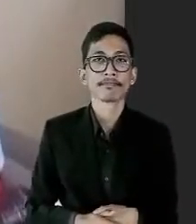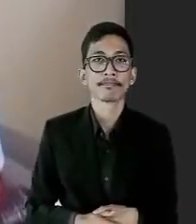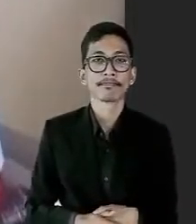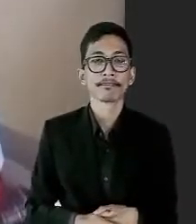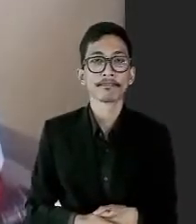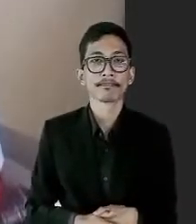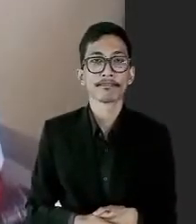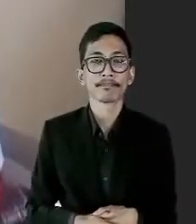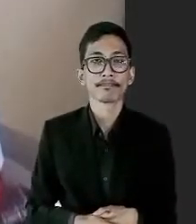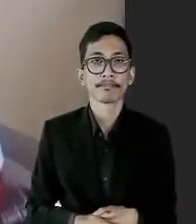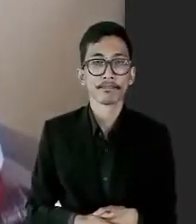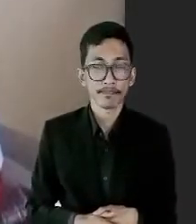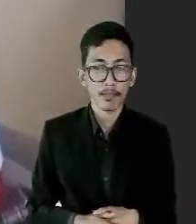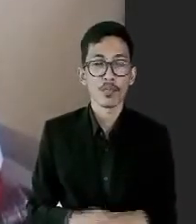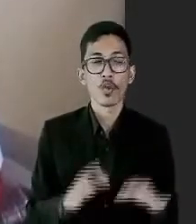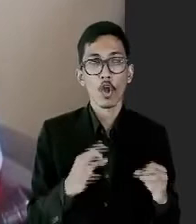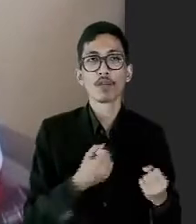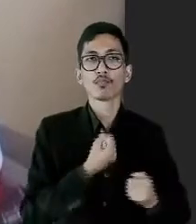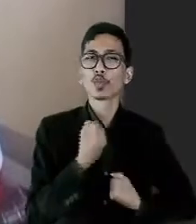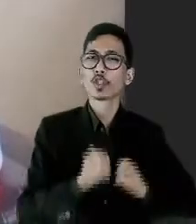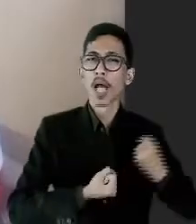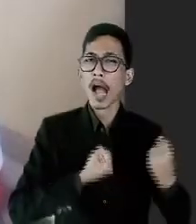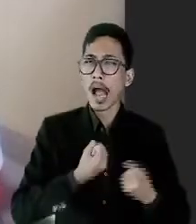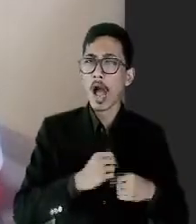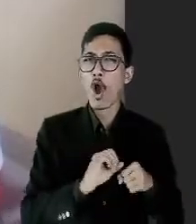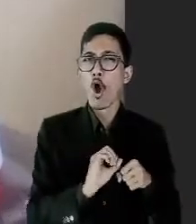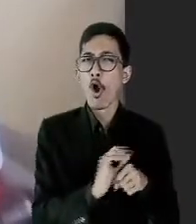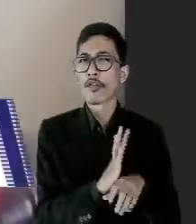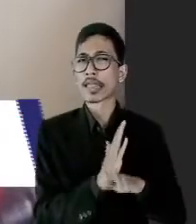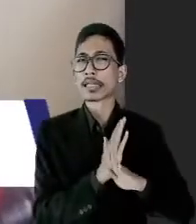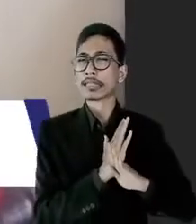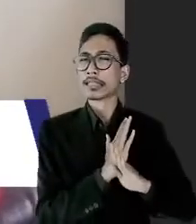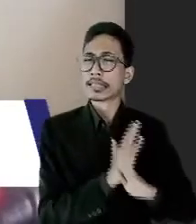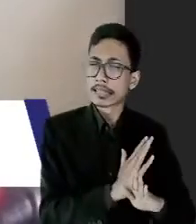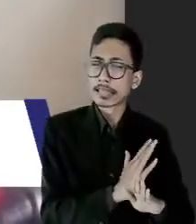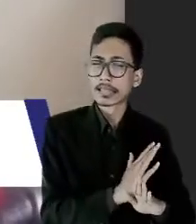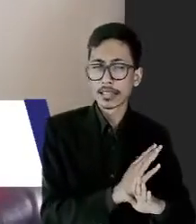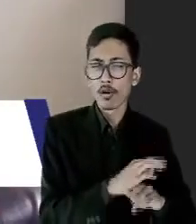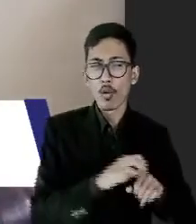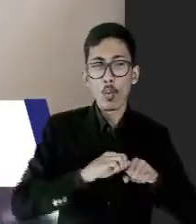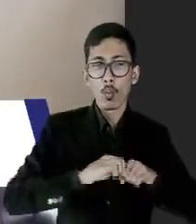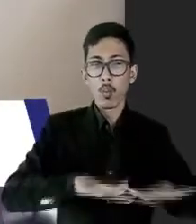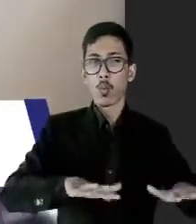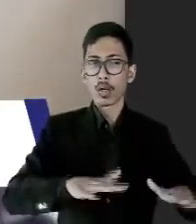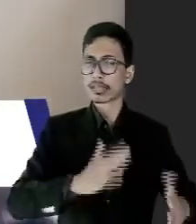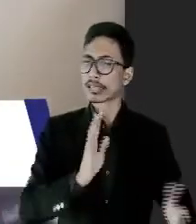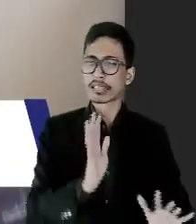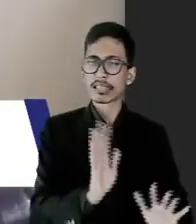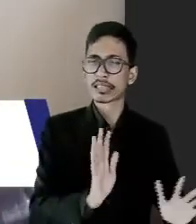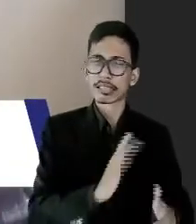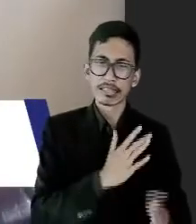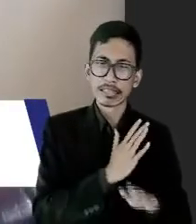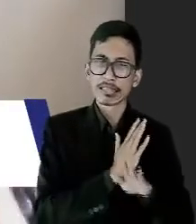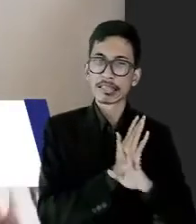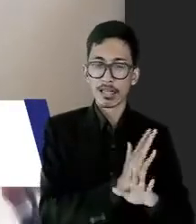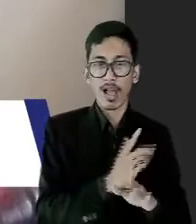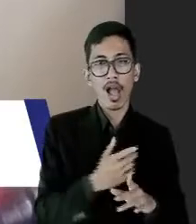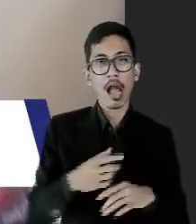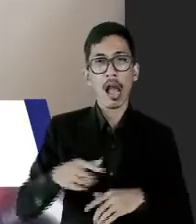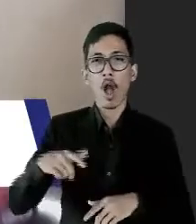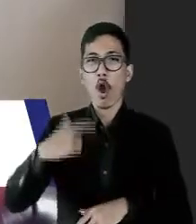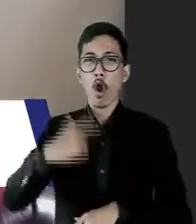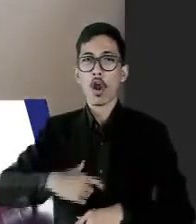Upaya yang telah dilakukan untuk mengantisipasi adanya penularan COVID-19 baik antara atlet,